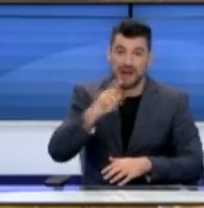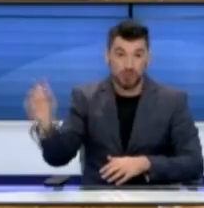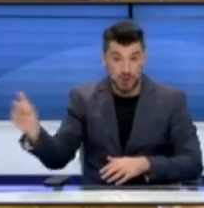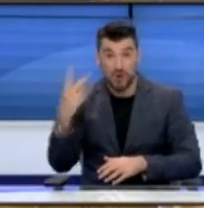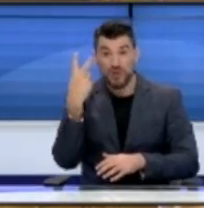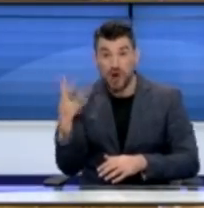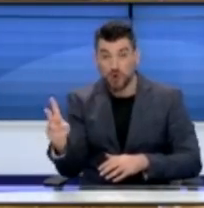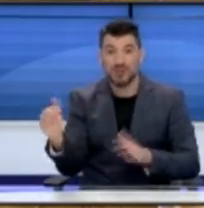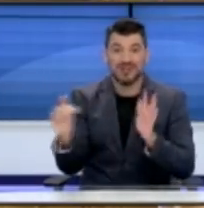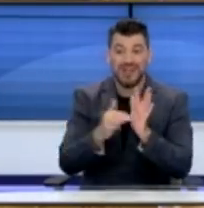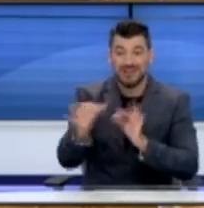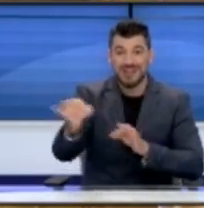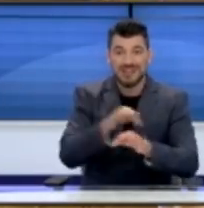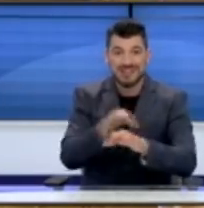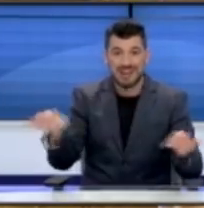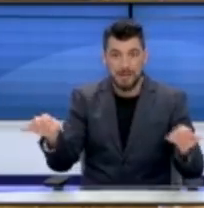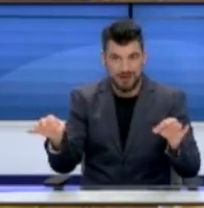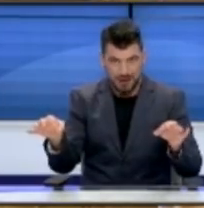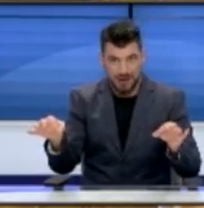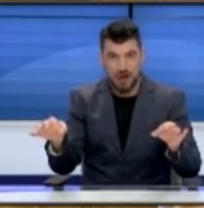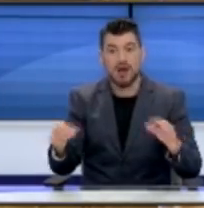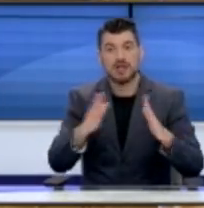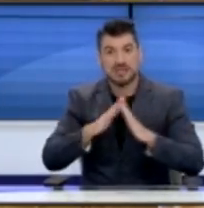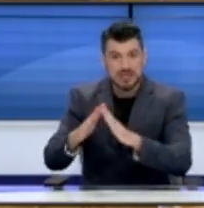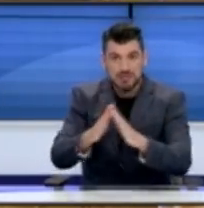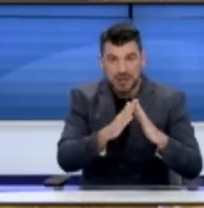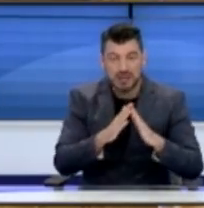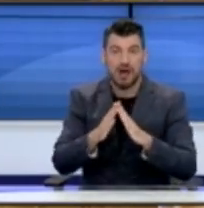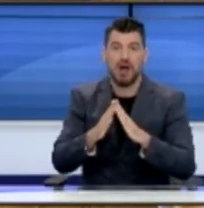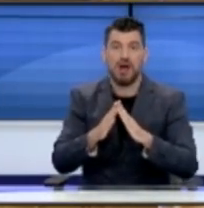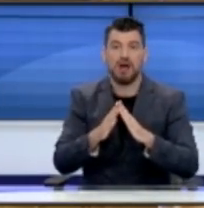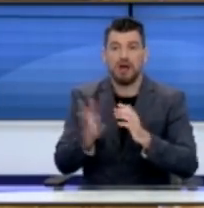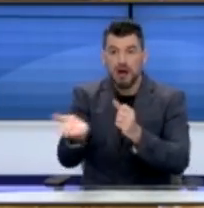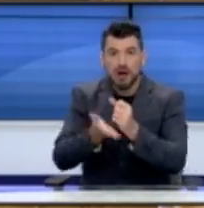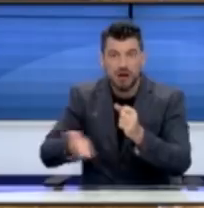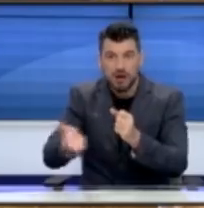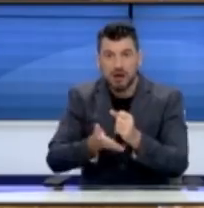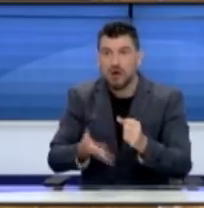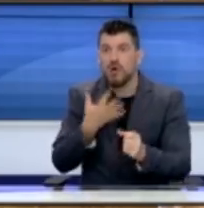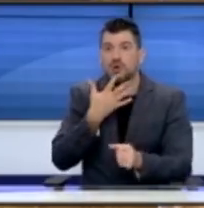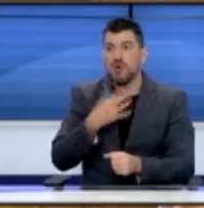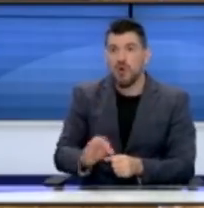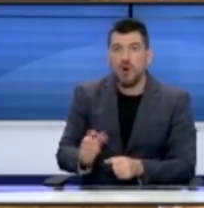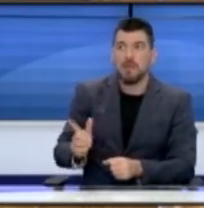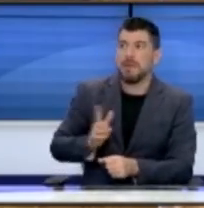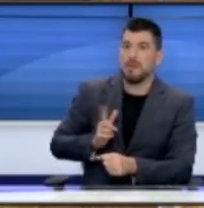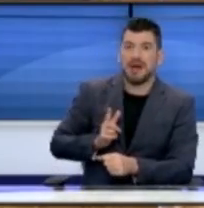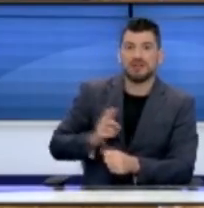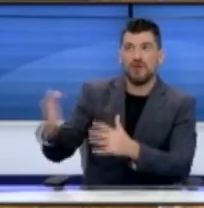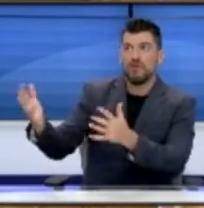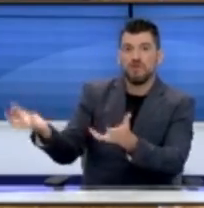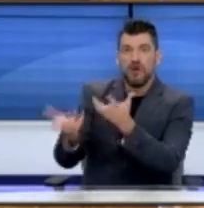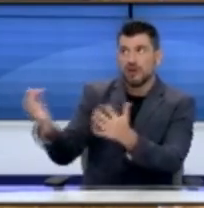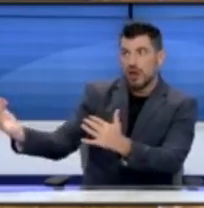1.200.000 στρέμματα δασών, καλλιεργιών, τελικά και σπιτιών, αφού αν περιμένεις τη φωτιά δίπλα στα σπίτια δεν τη σταματάς. Η